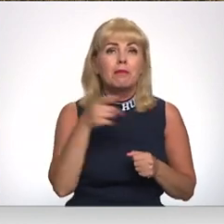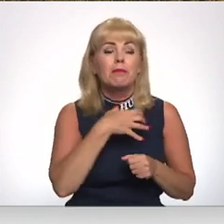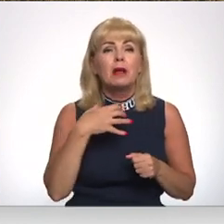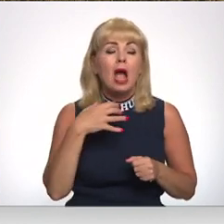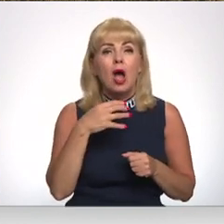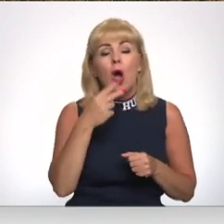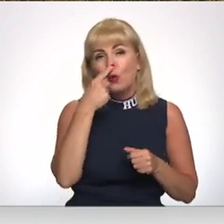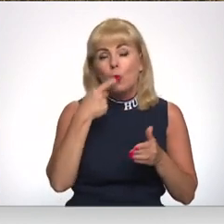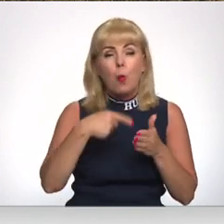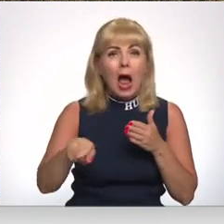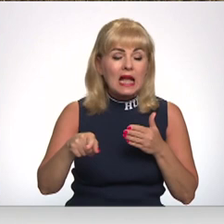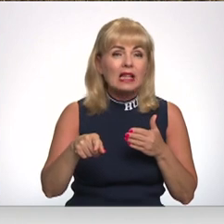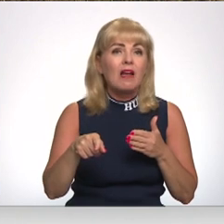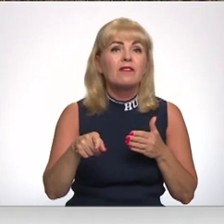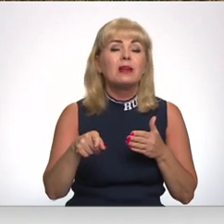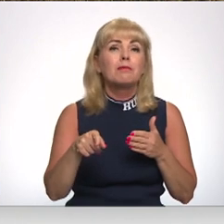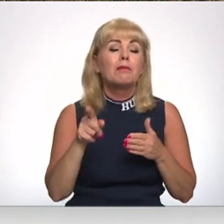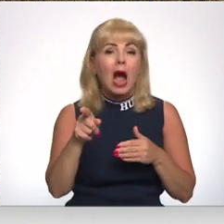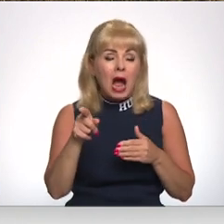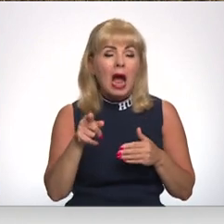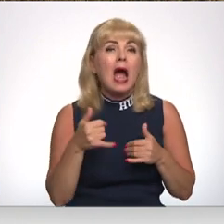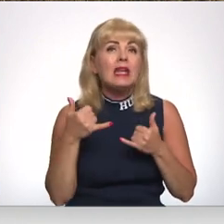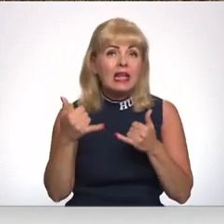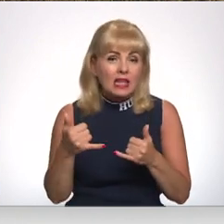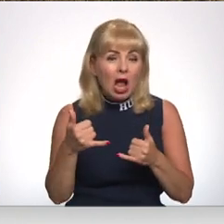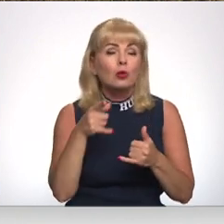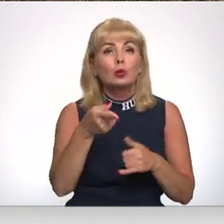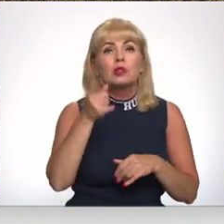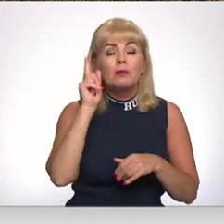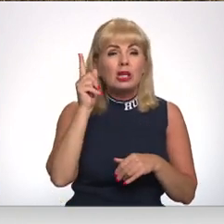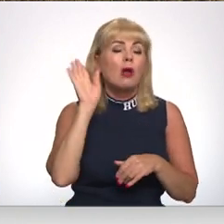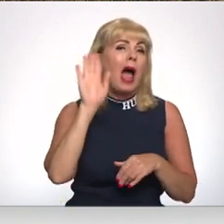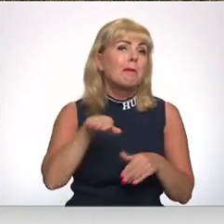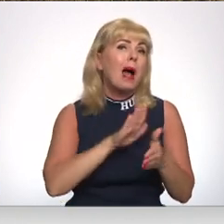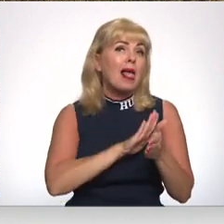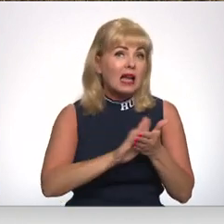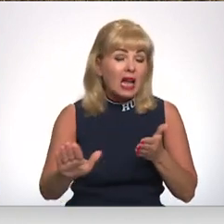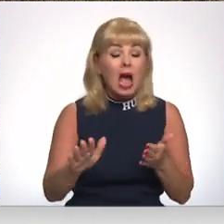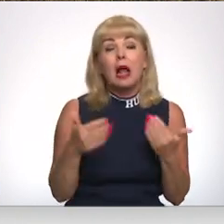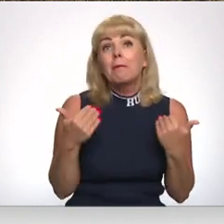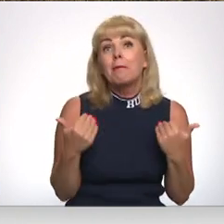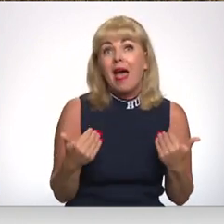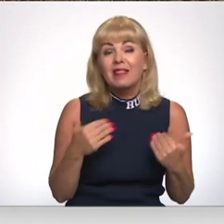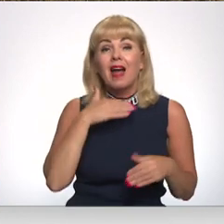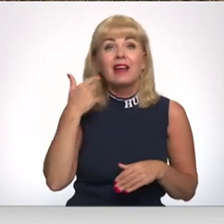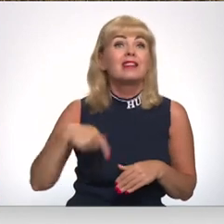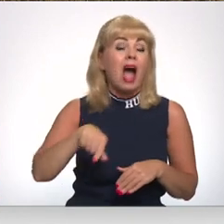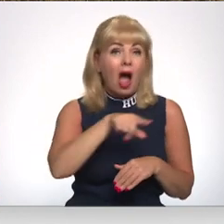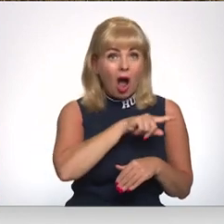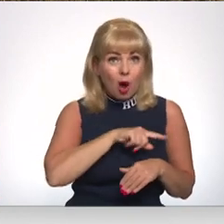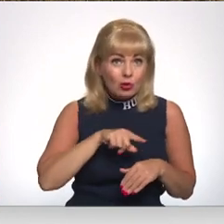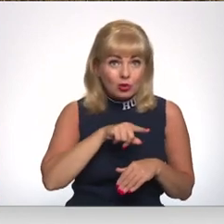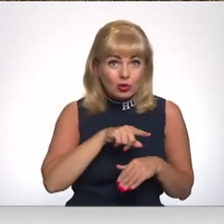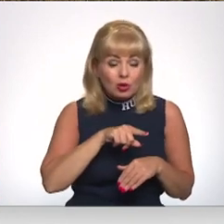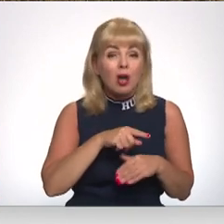idioti, līdz šim šos brīdinājumus laida vējā. Taču tagad daudziem no viņiem ir nokritušas zvīņas